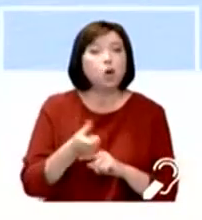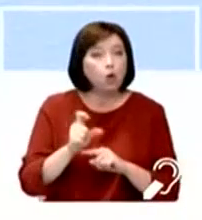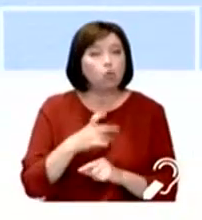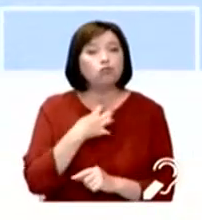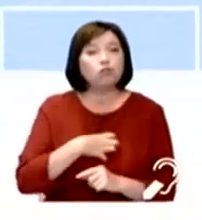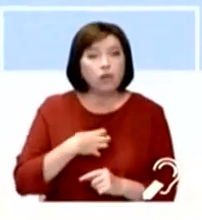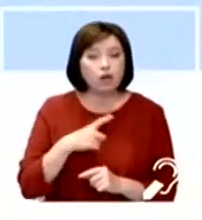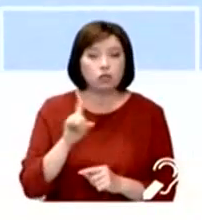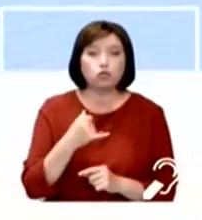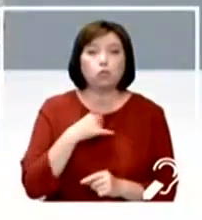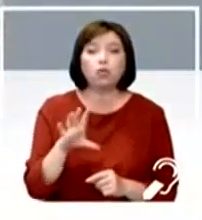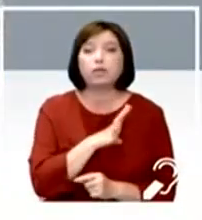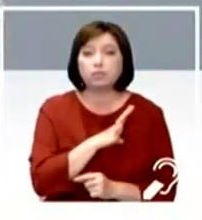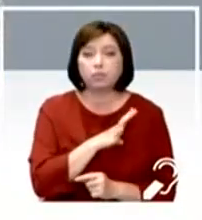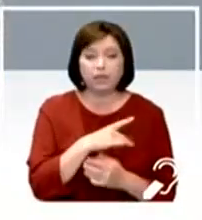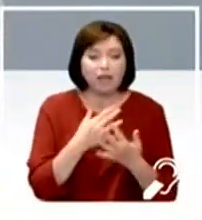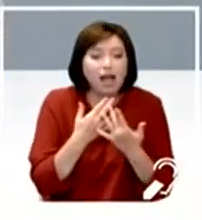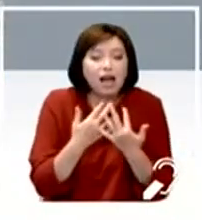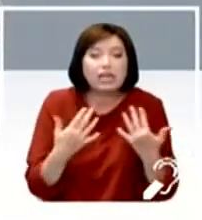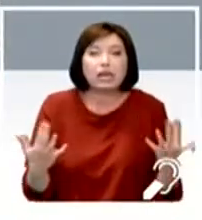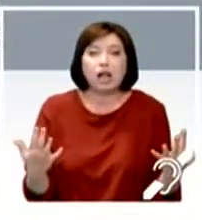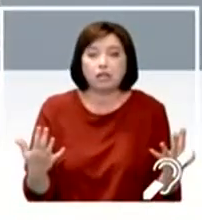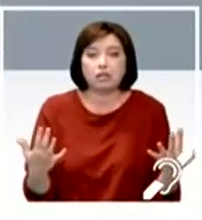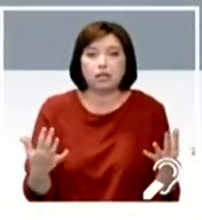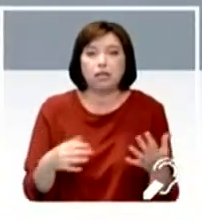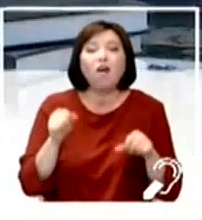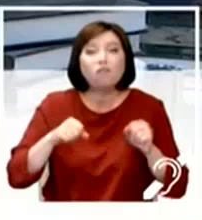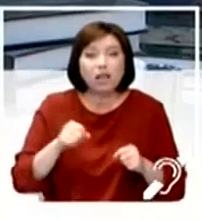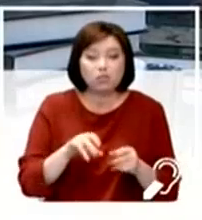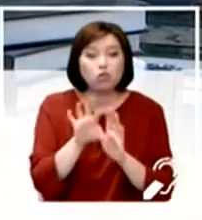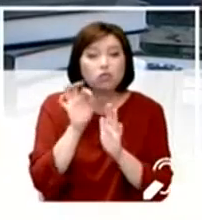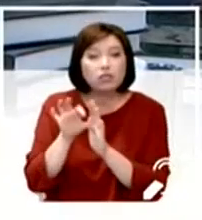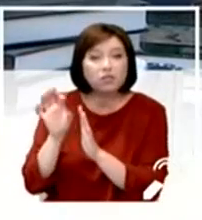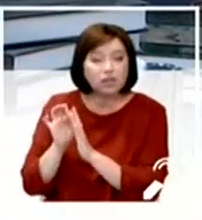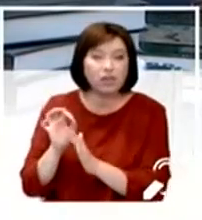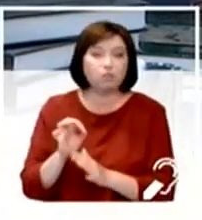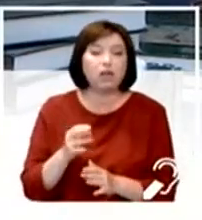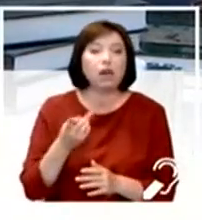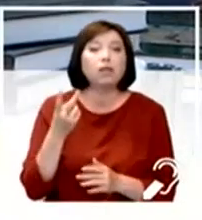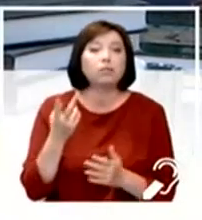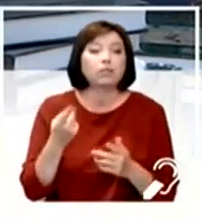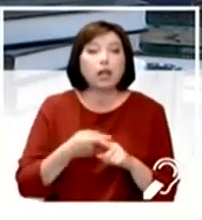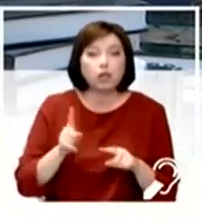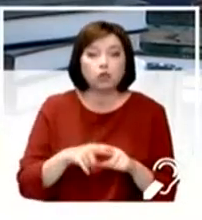foarte important să avem diversitatea și segmentele adresate